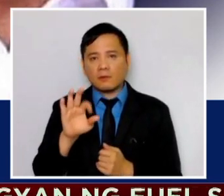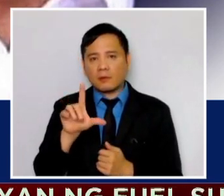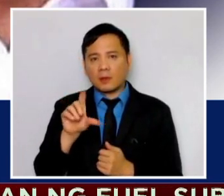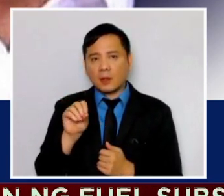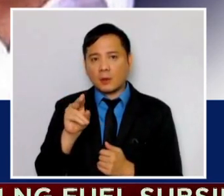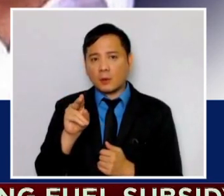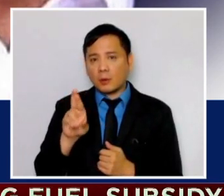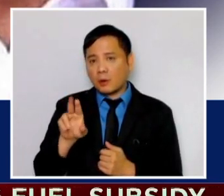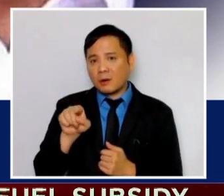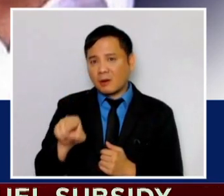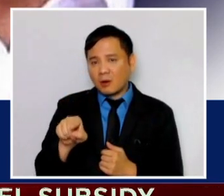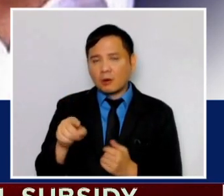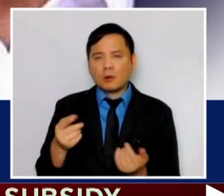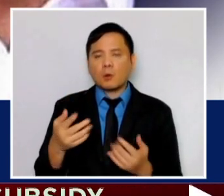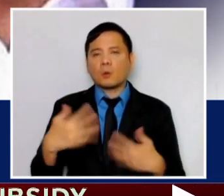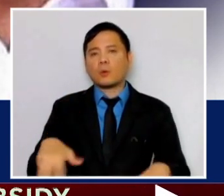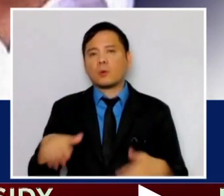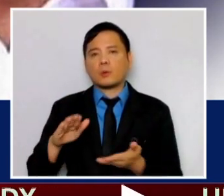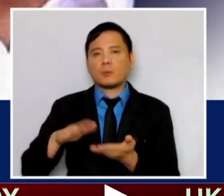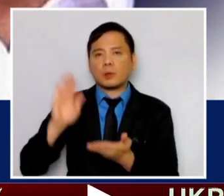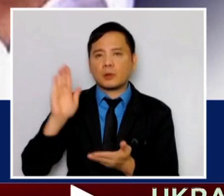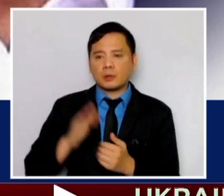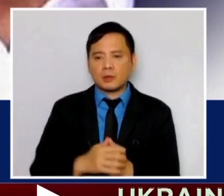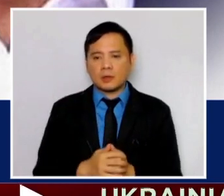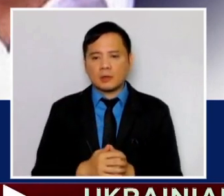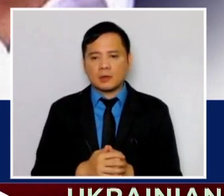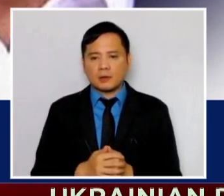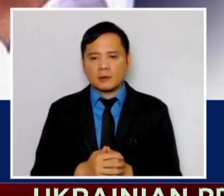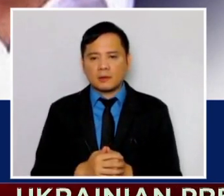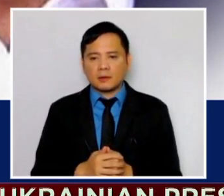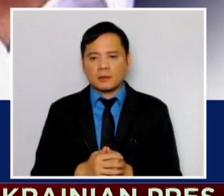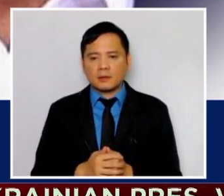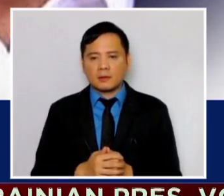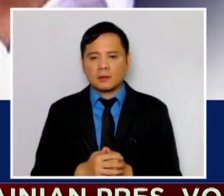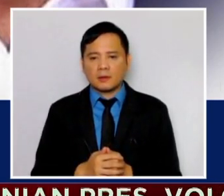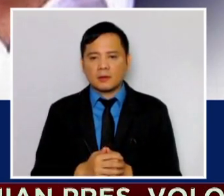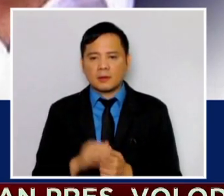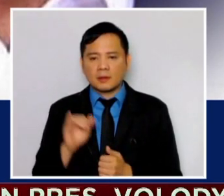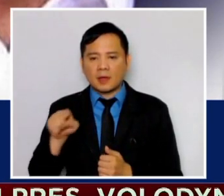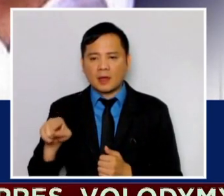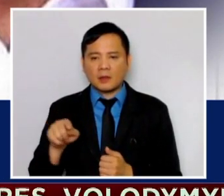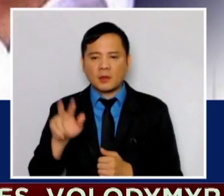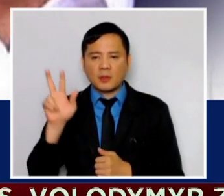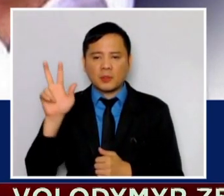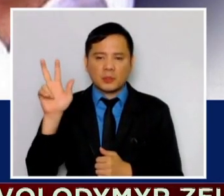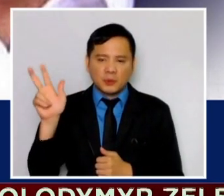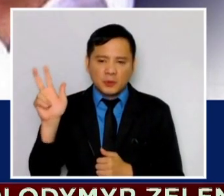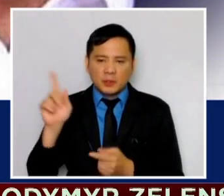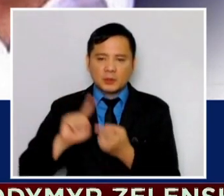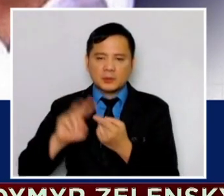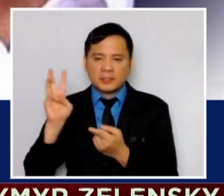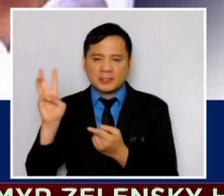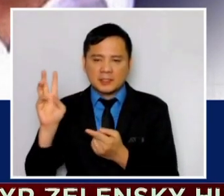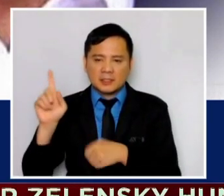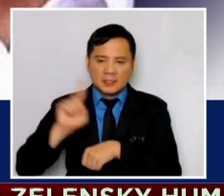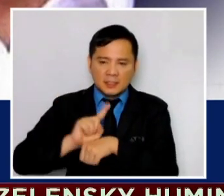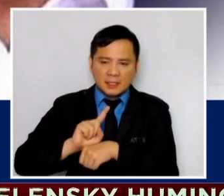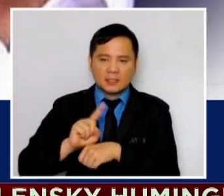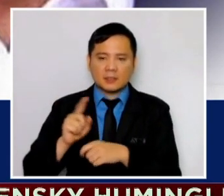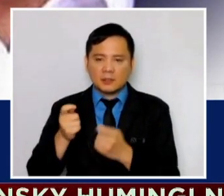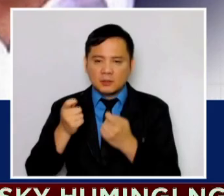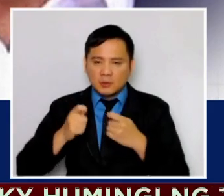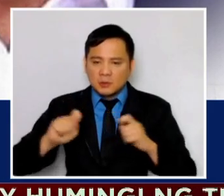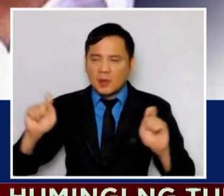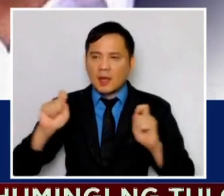miller naman nag-commit na more or less within the next 30 days to 60 days, they will try to tame the